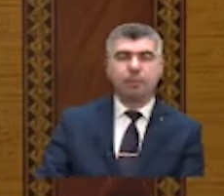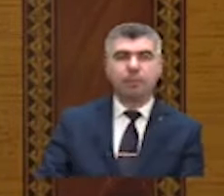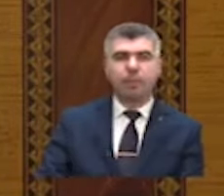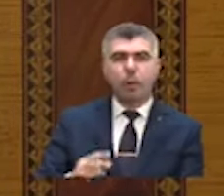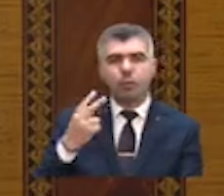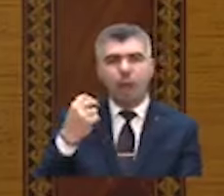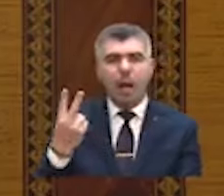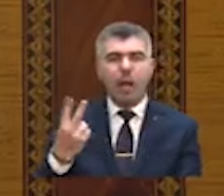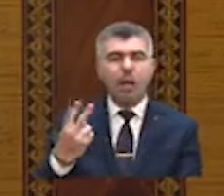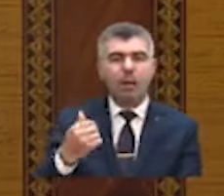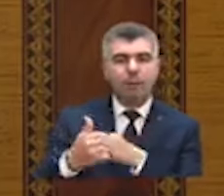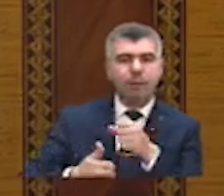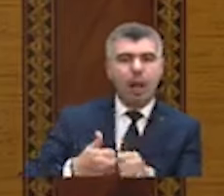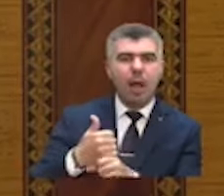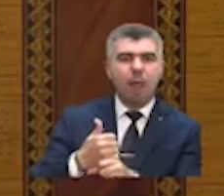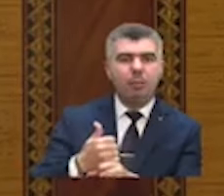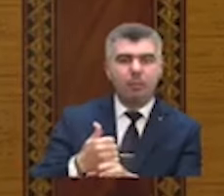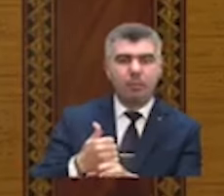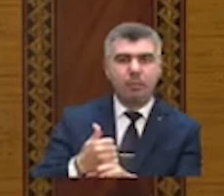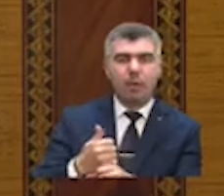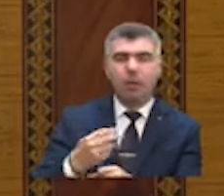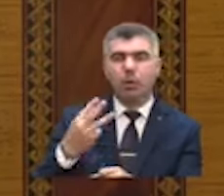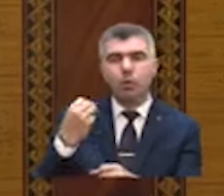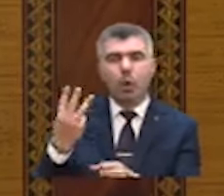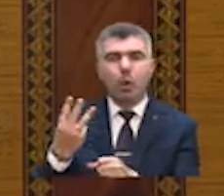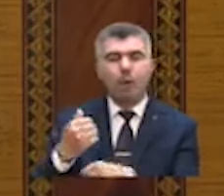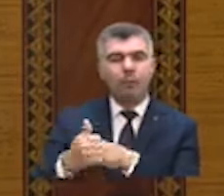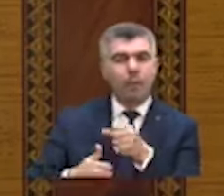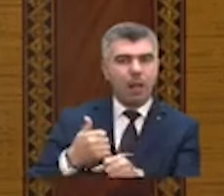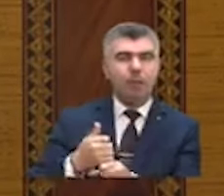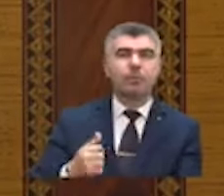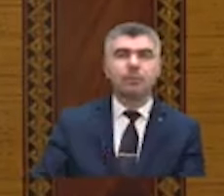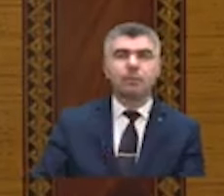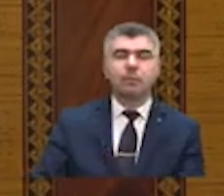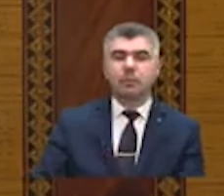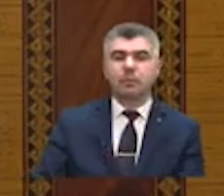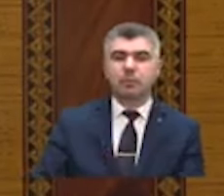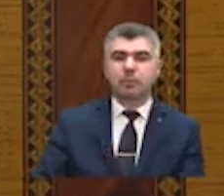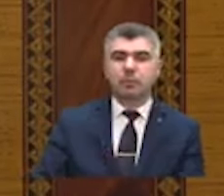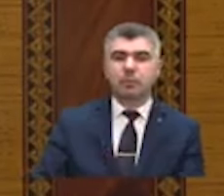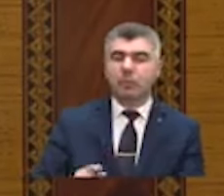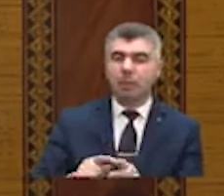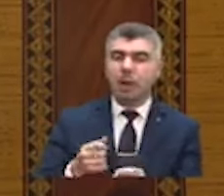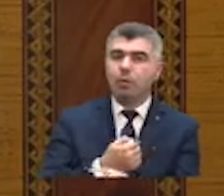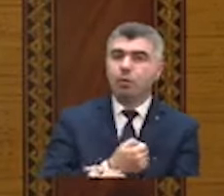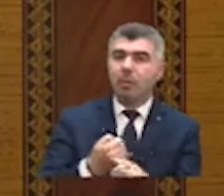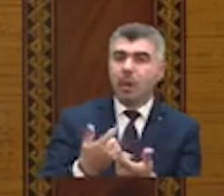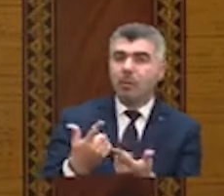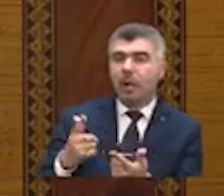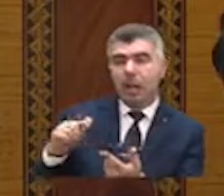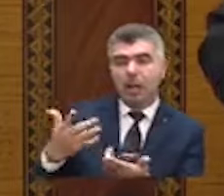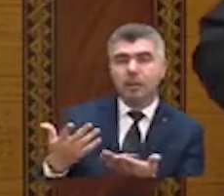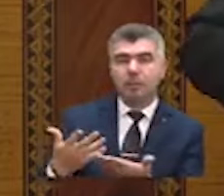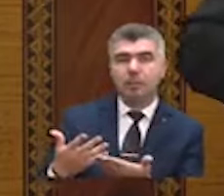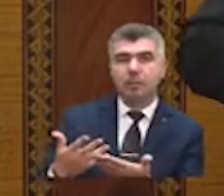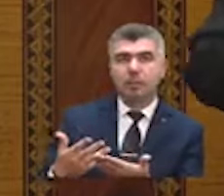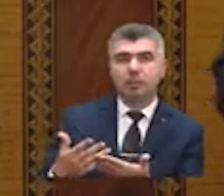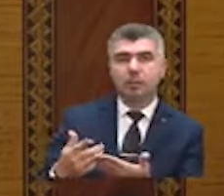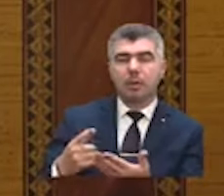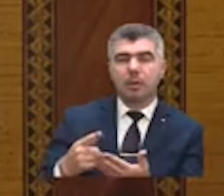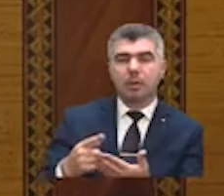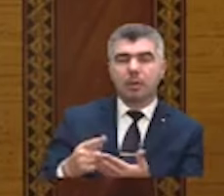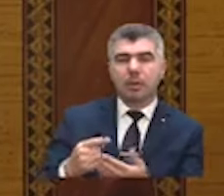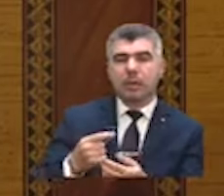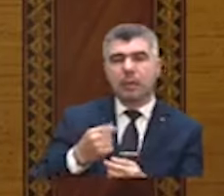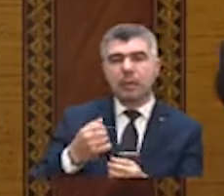شهرين في العام ولا ثلاث سنين ولا ثلاث شهور في العام هذا سيدي شوج بهذاك موين الزيتون